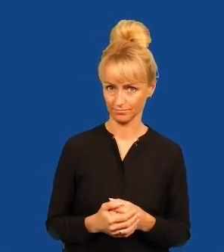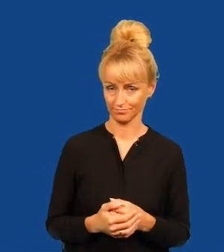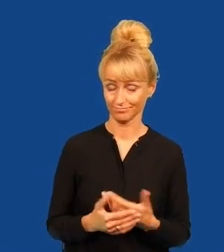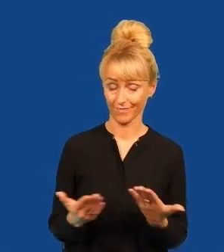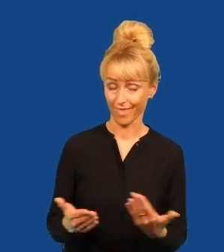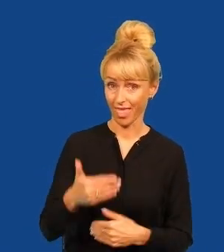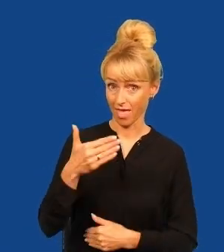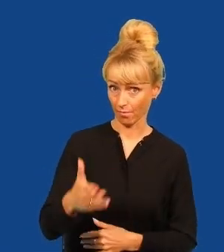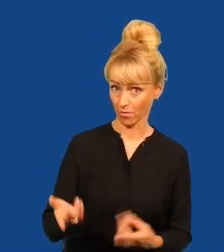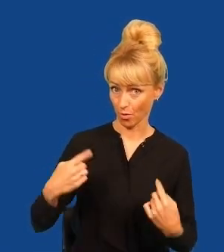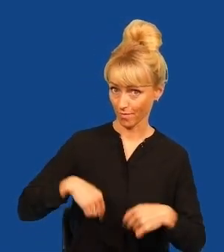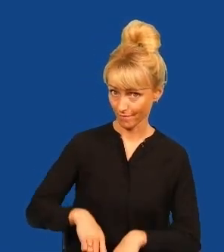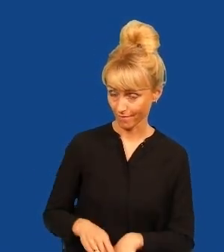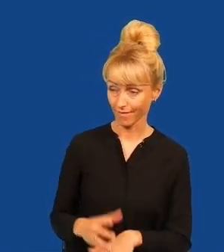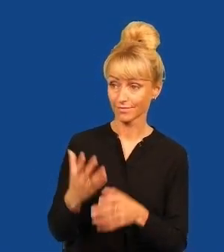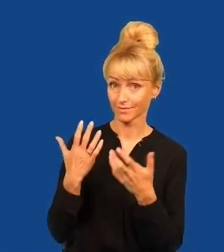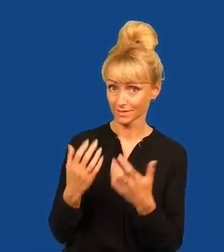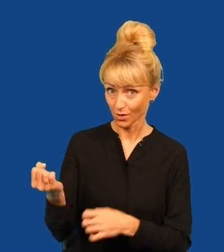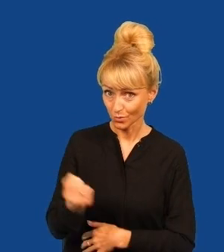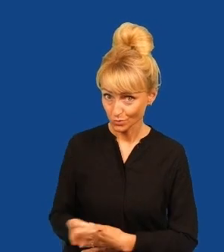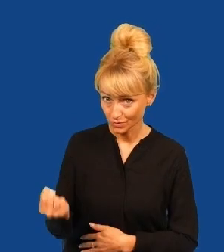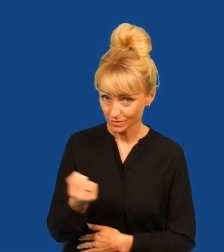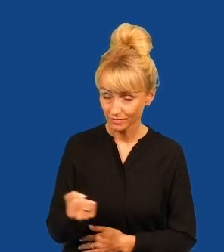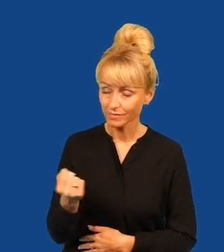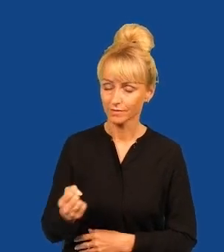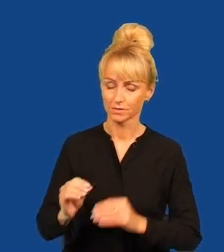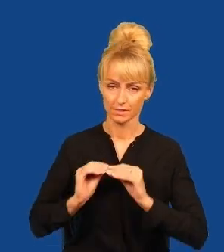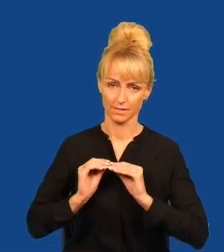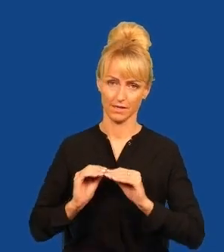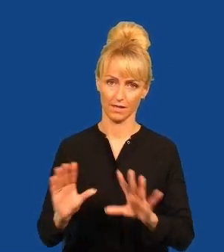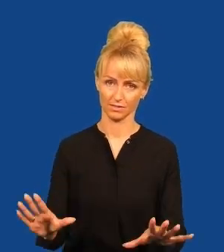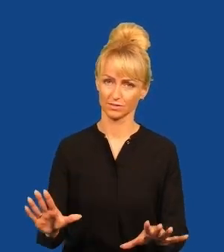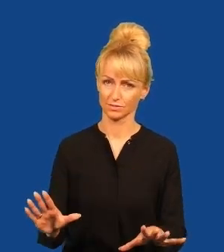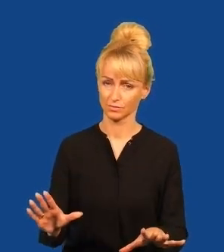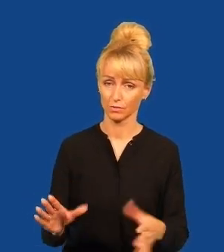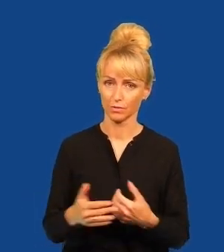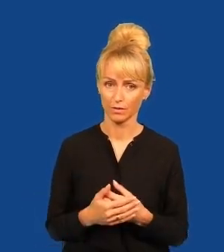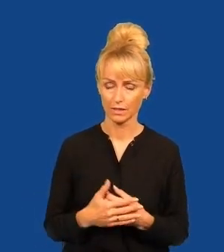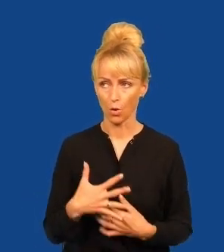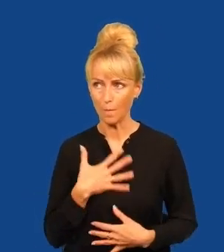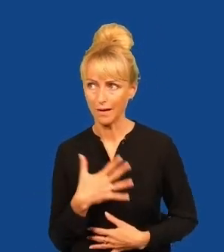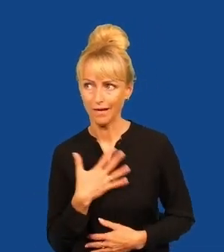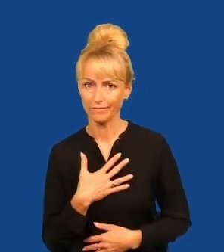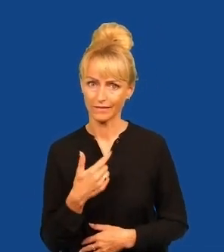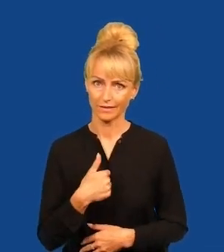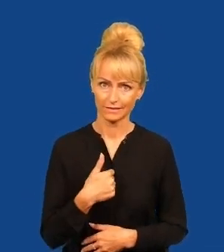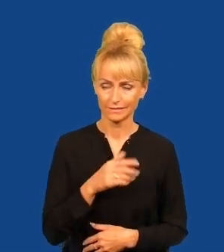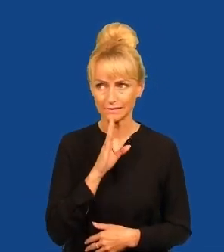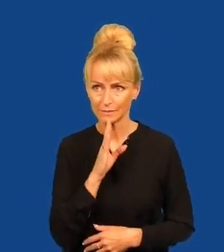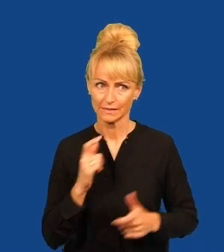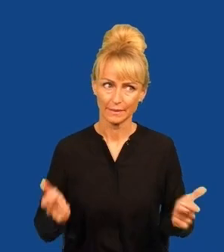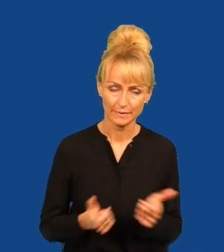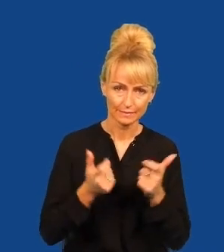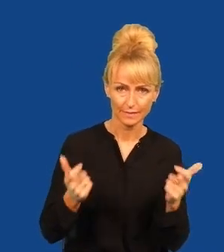mObywatela bez obaw o nasze bezpieczeństwo. Żebyśmy pokonali te granice, zaspokoili tą potrzebę